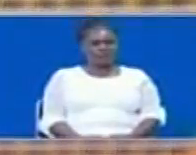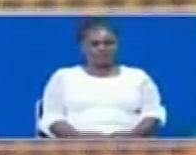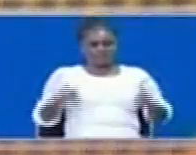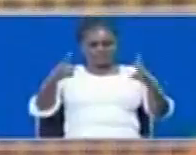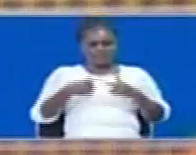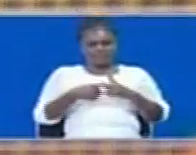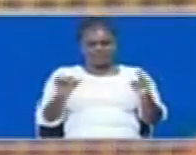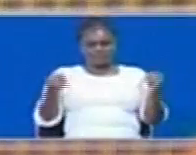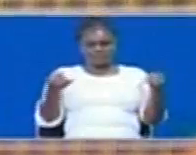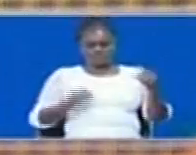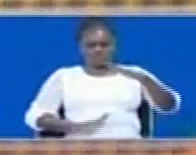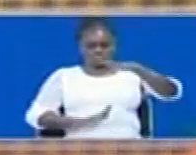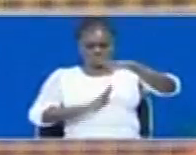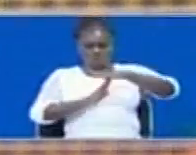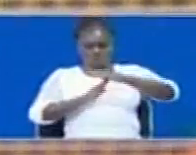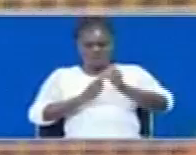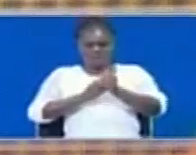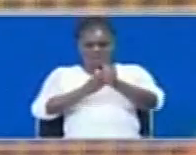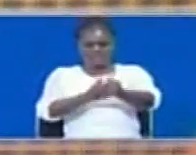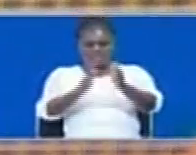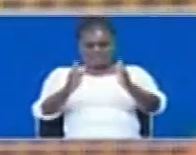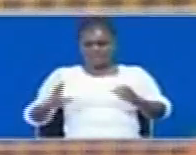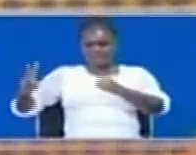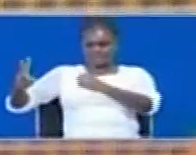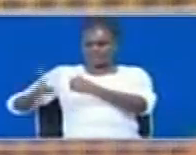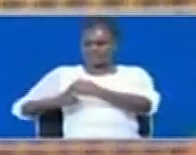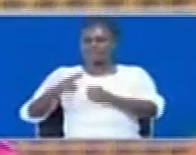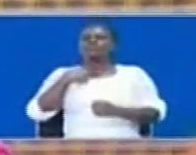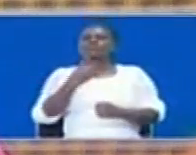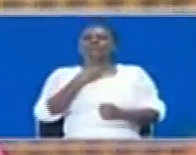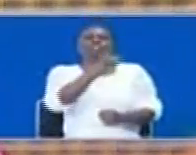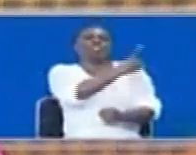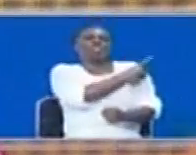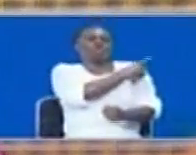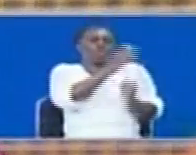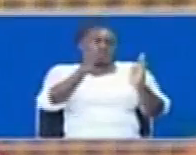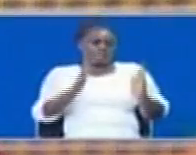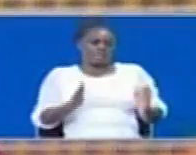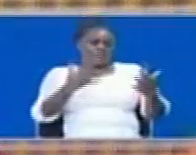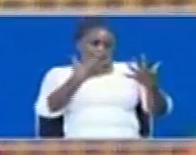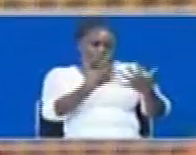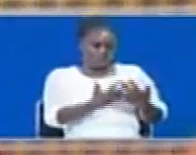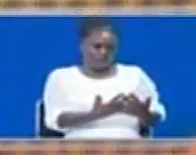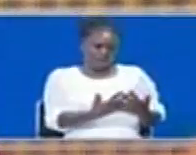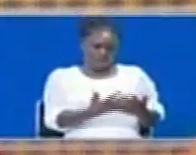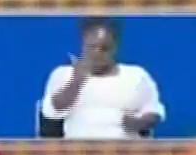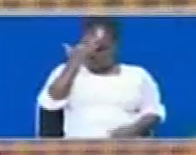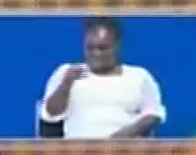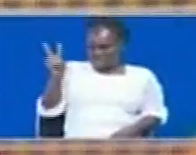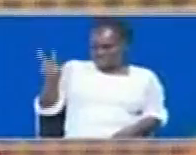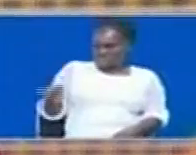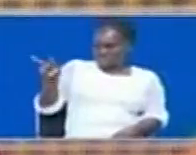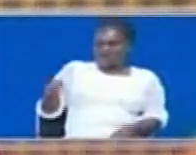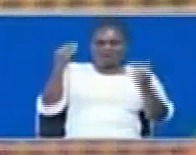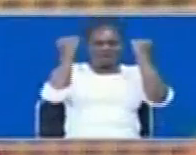Tunaanza na taarifa yetu kuu ambapo viongozi saba wa muungano wa madaktari humu nchini KMPDU wamefungwa gerezani kwa kosa la kuidharau